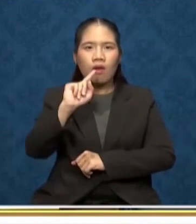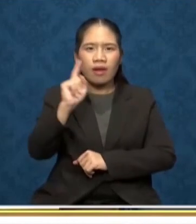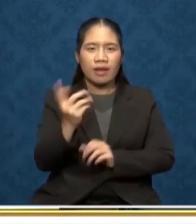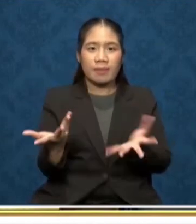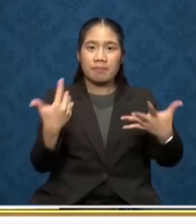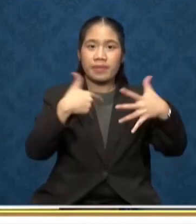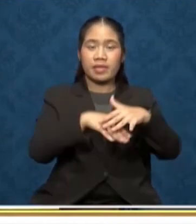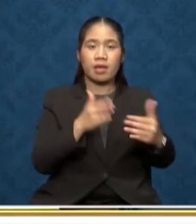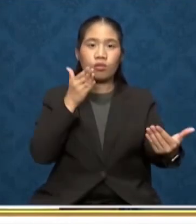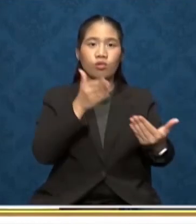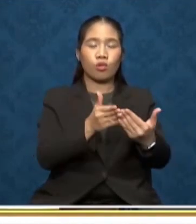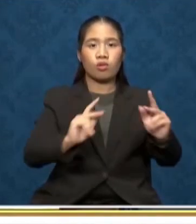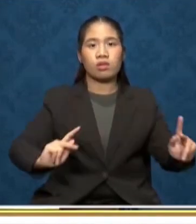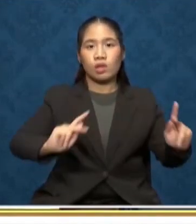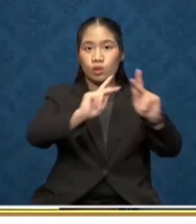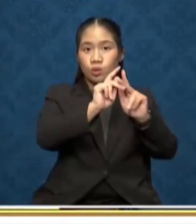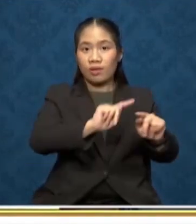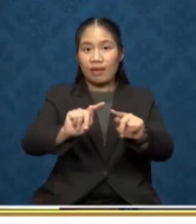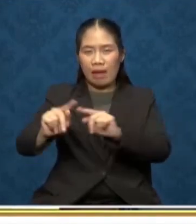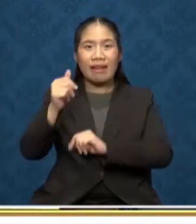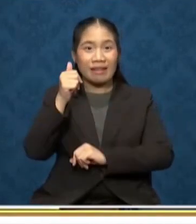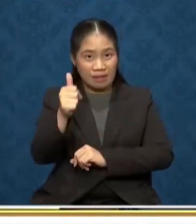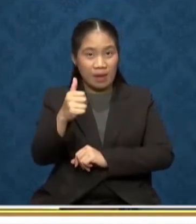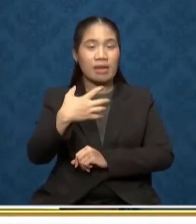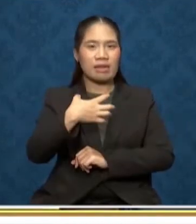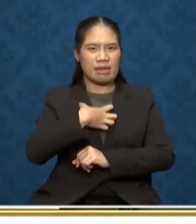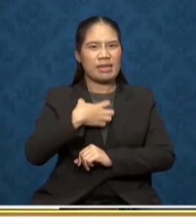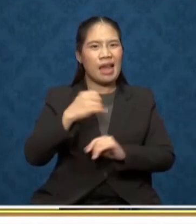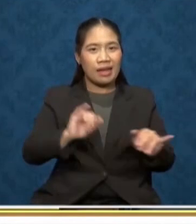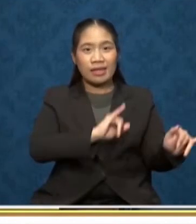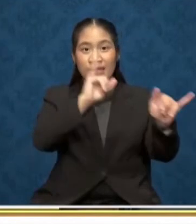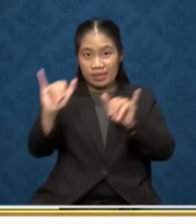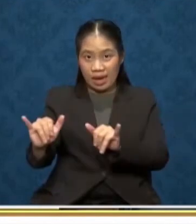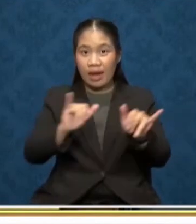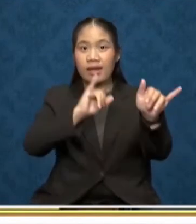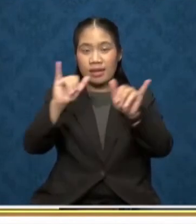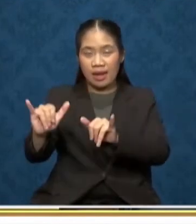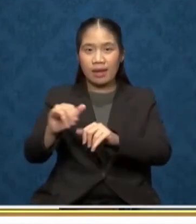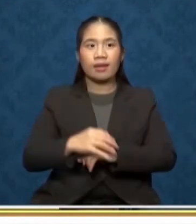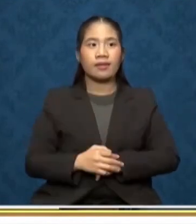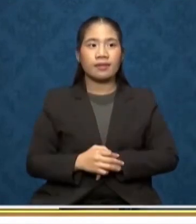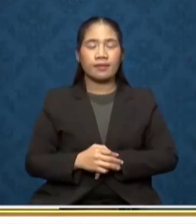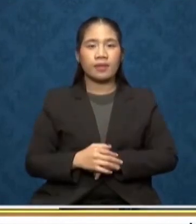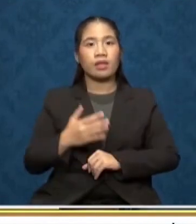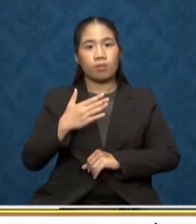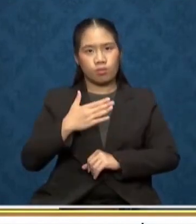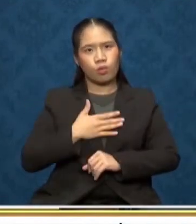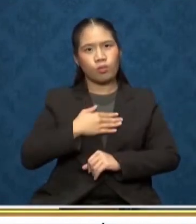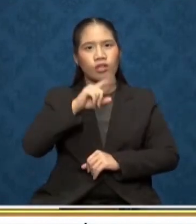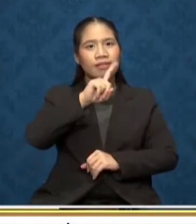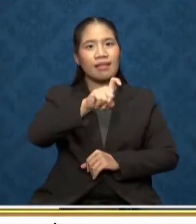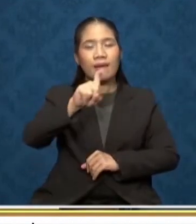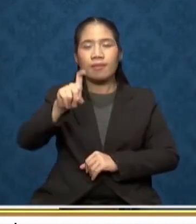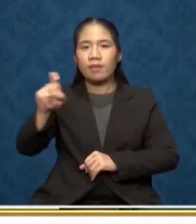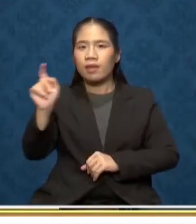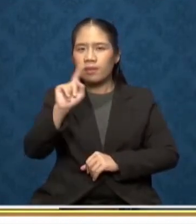ารงานกระซวงต่าง หรือหนวยงานต่ ๆ ให้ได้ไหมอยากย้ายจากตรงนี้ ไปสู่ที่ปลอภัครัผมกไดขอบถามข้มูลคร